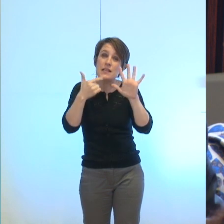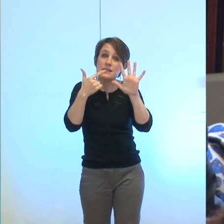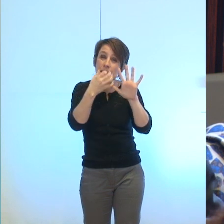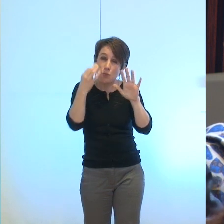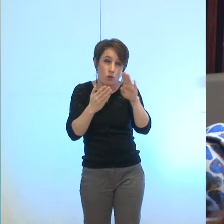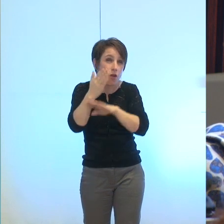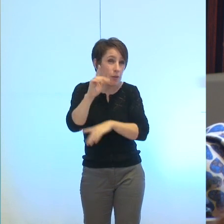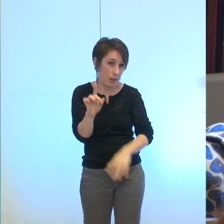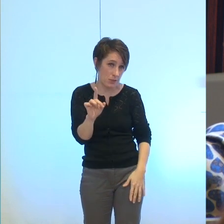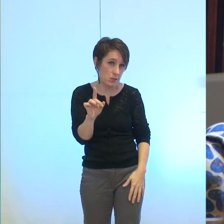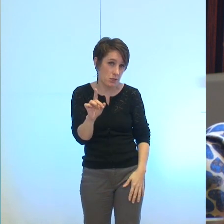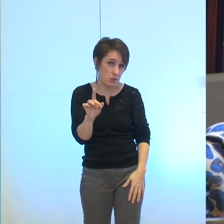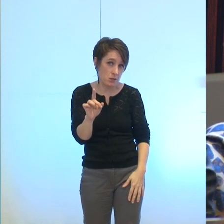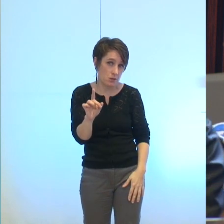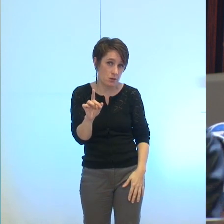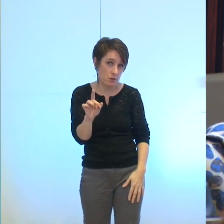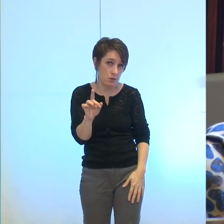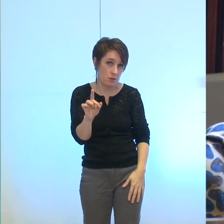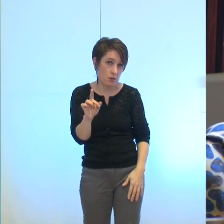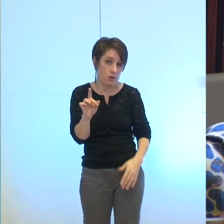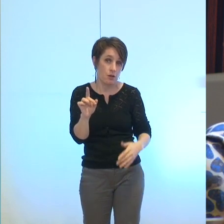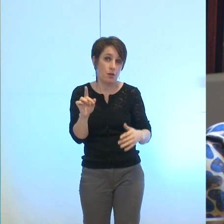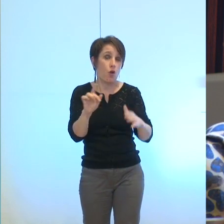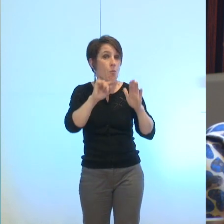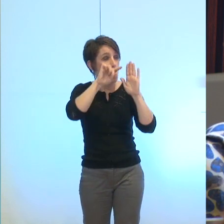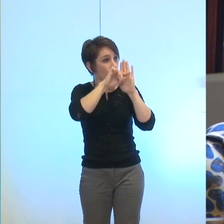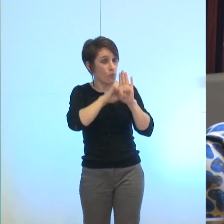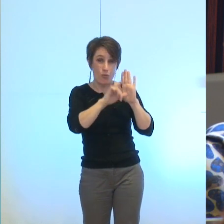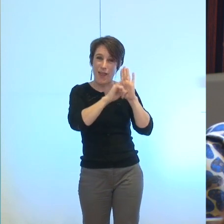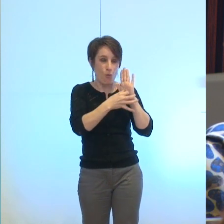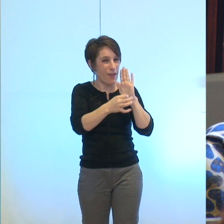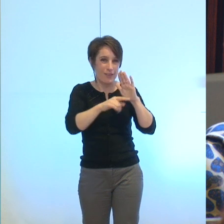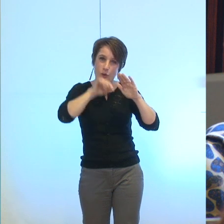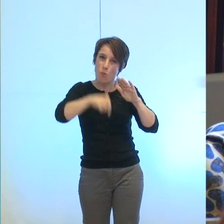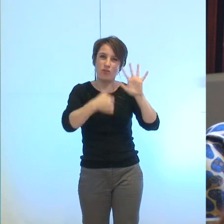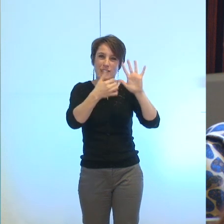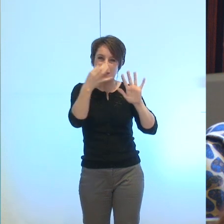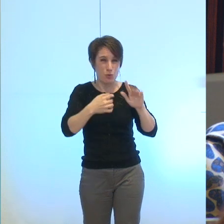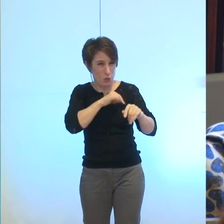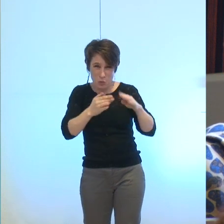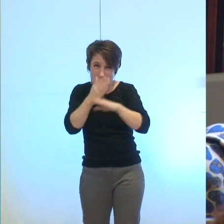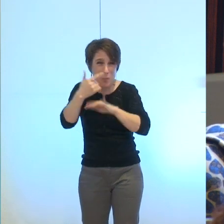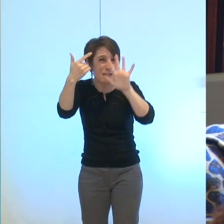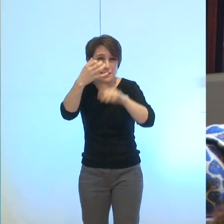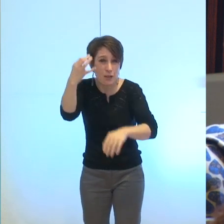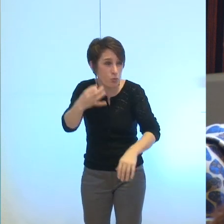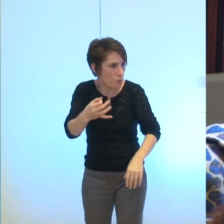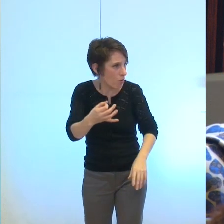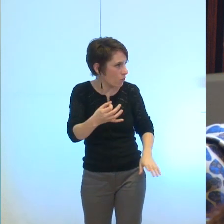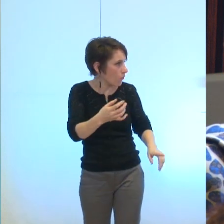dépasse les préconisations vers les obligations légales ça pose de problèm à personne j'imagine c'est